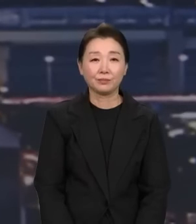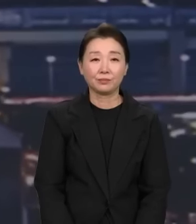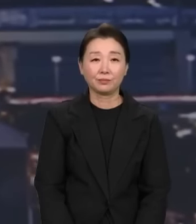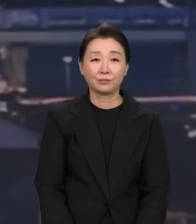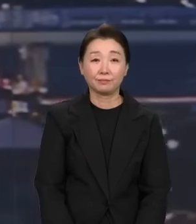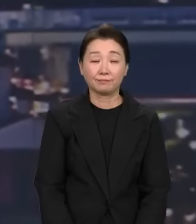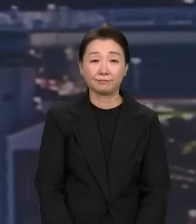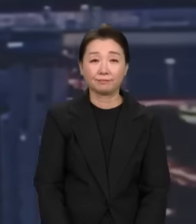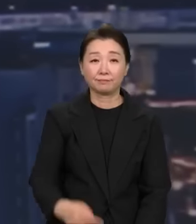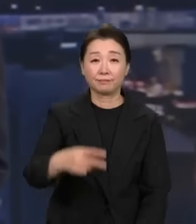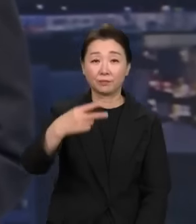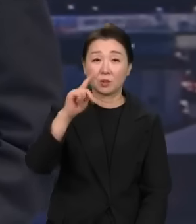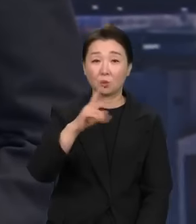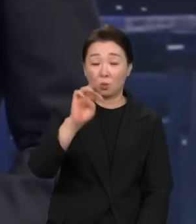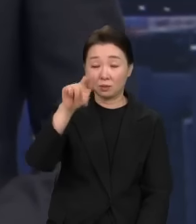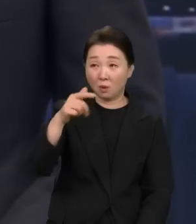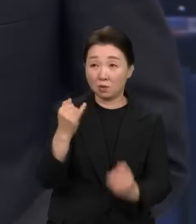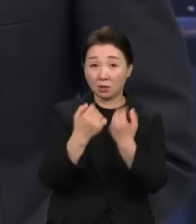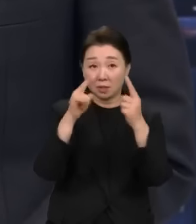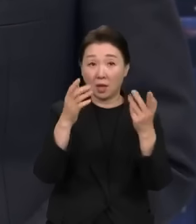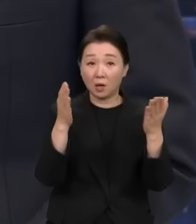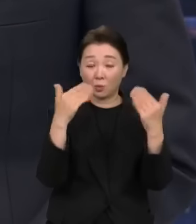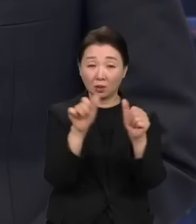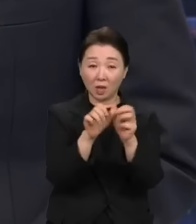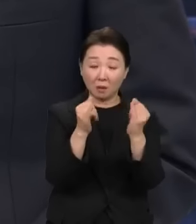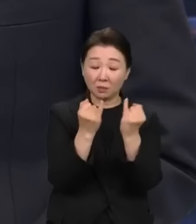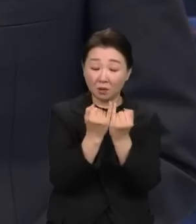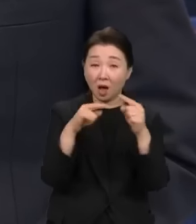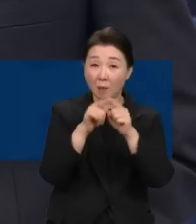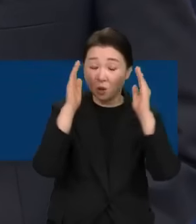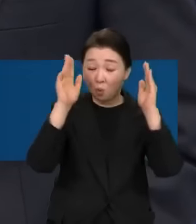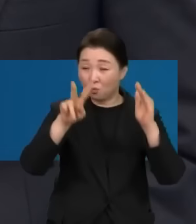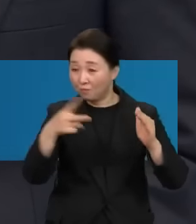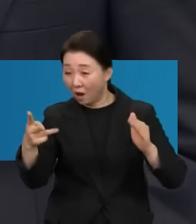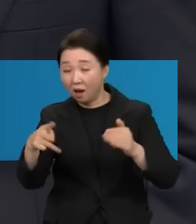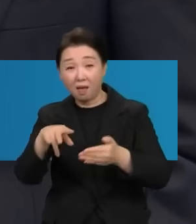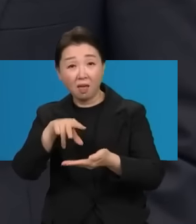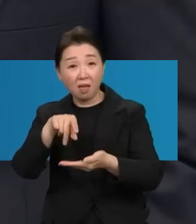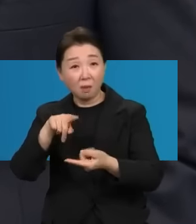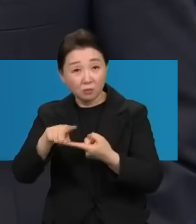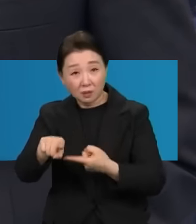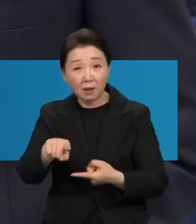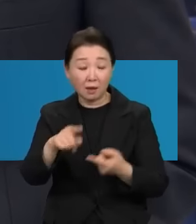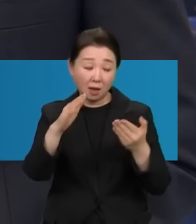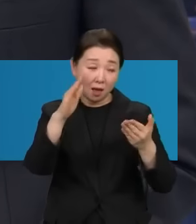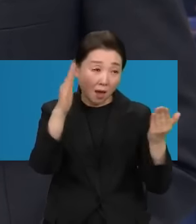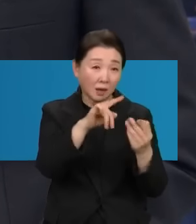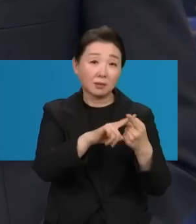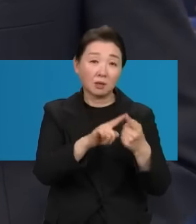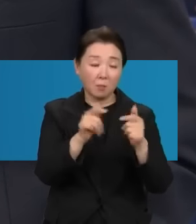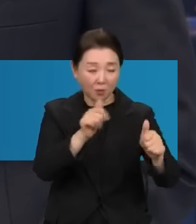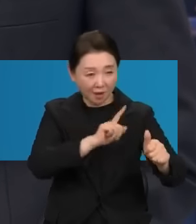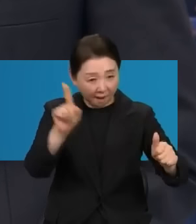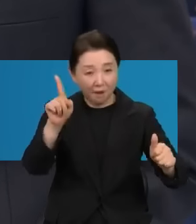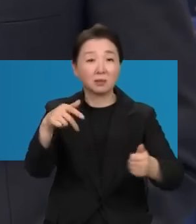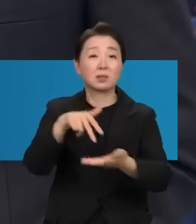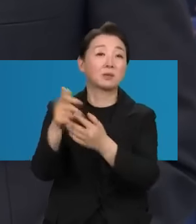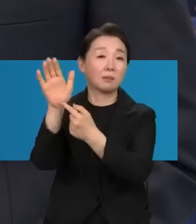네, 다음 소식입니다. 동덕여대가 남녀공학 전환 문제로 갈등 중인 학생들을 상대로 법적 대응에 나서겠다고 처음